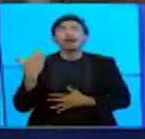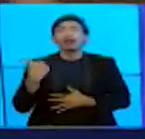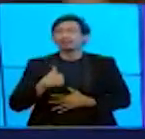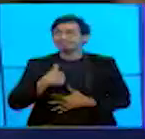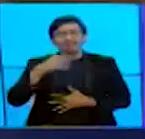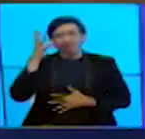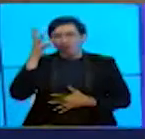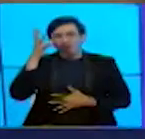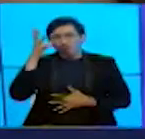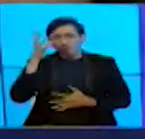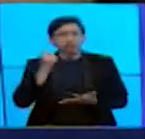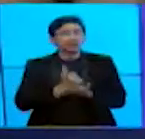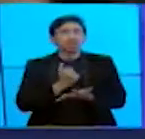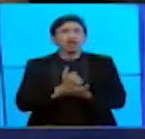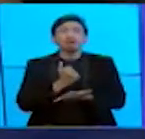ternyata